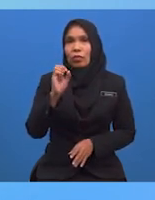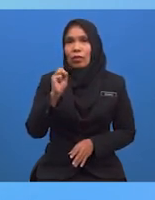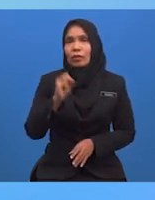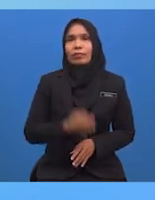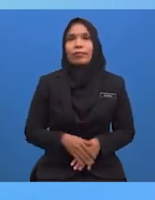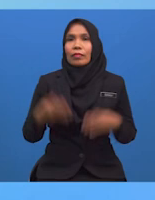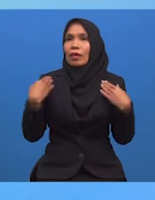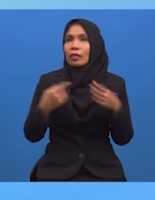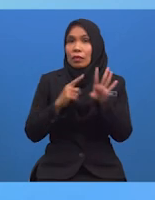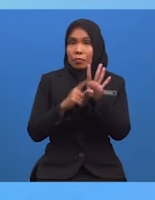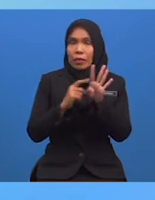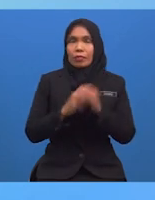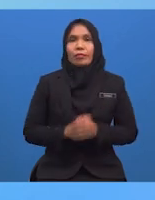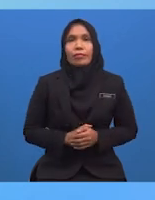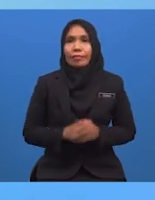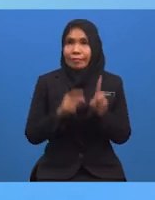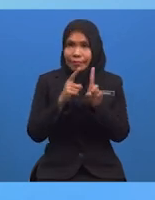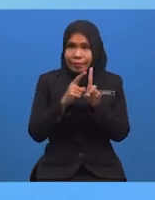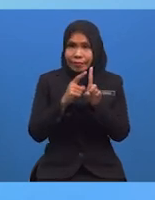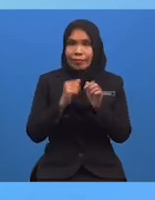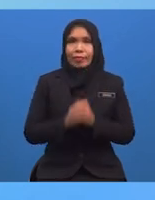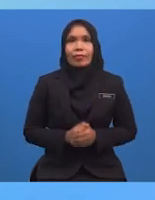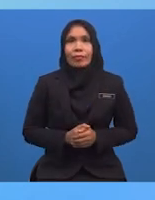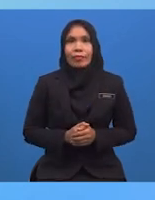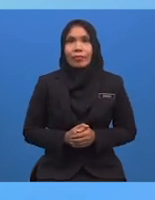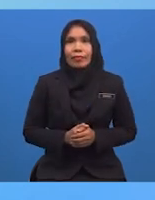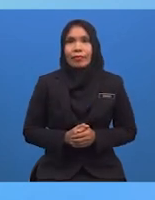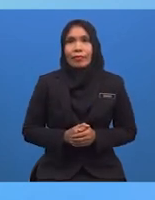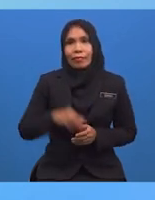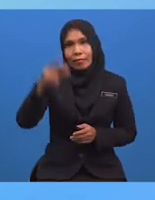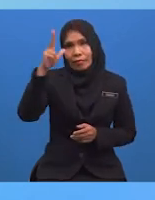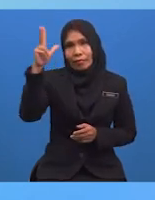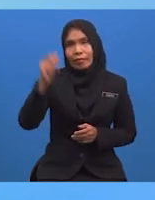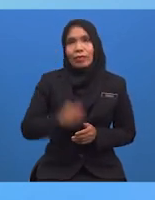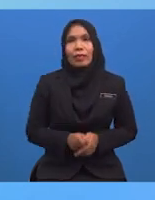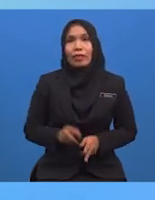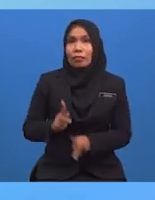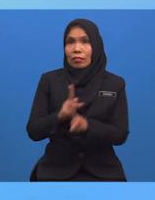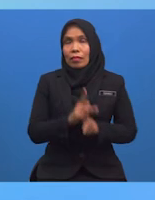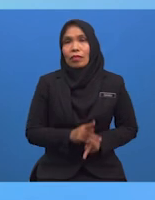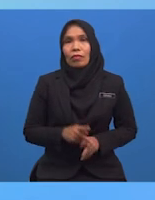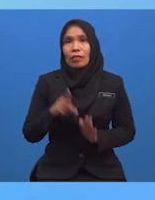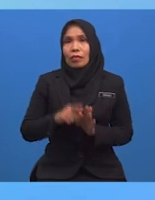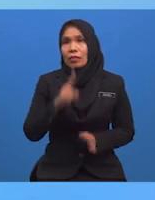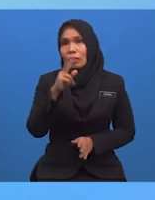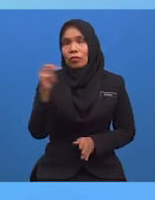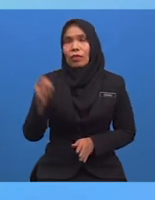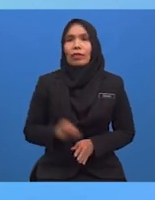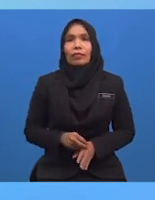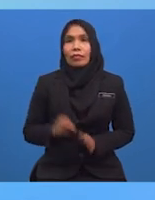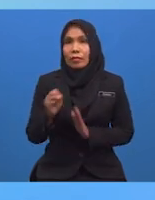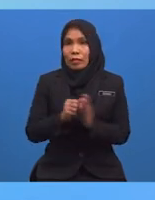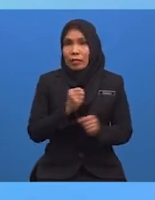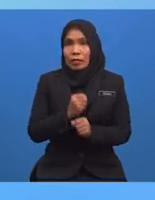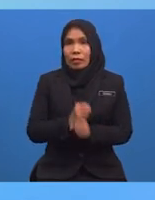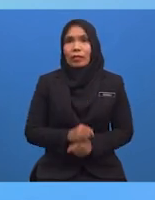boleh dilaksanakan, iaitu pertama, kerajaan kawal kesatuan sekerja. Kedua, boleh laksanakan